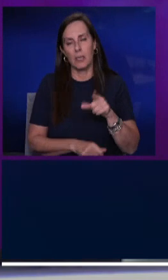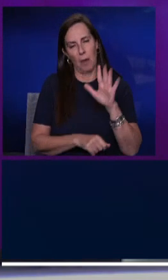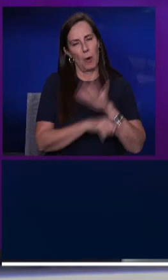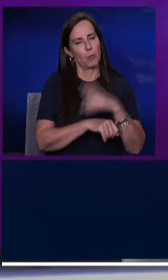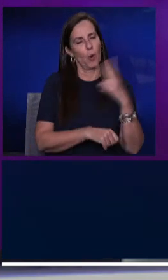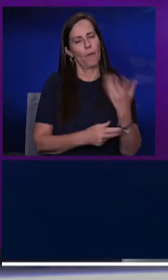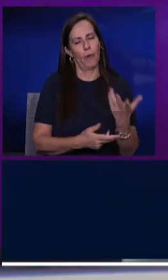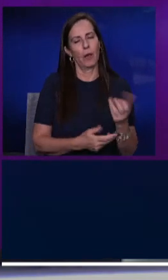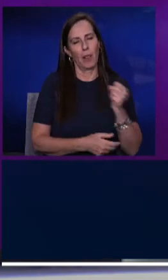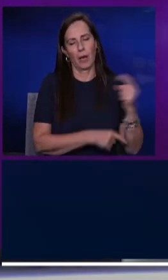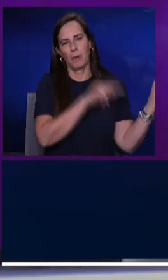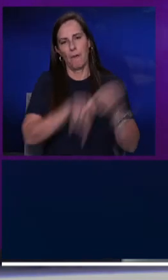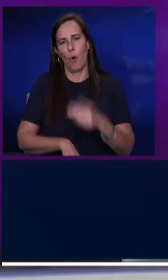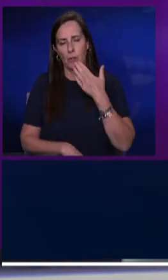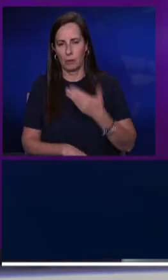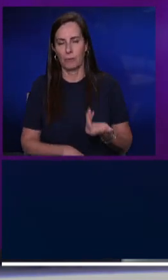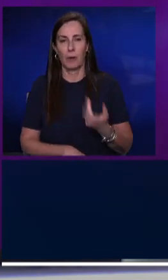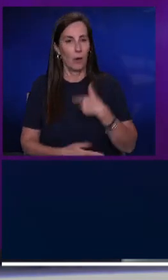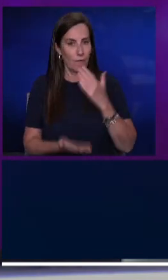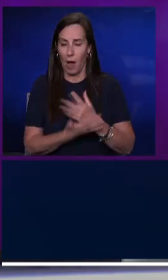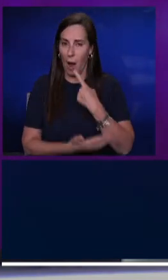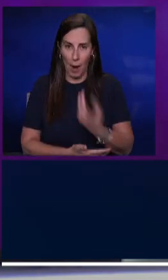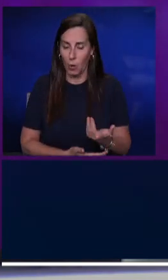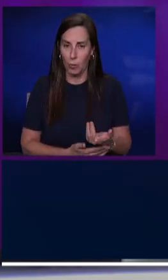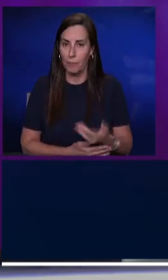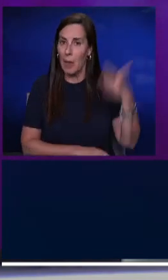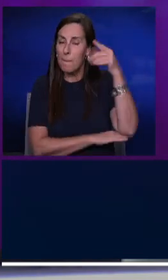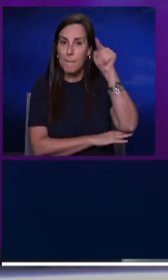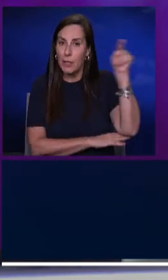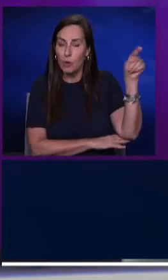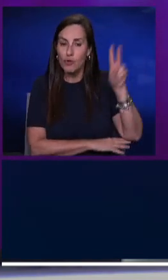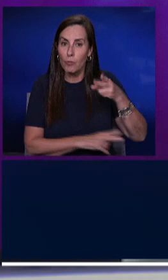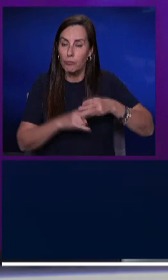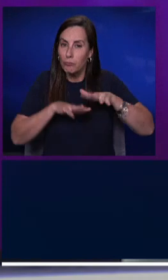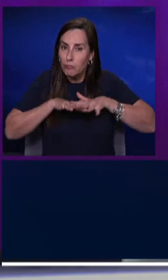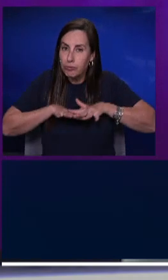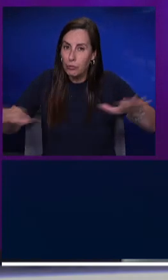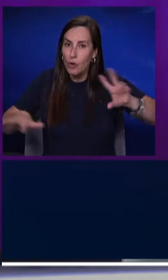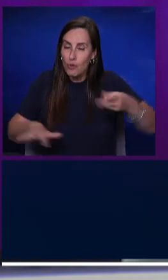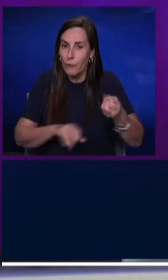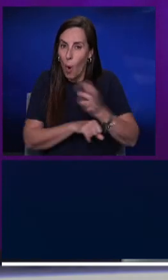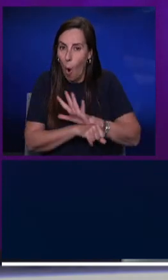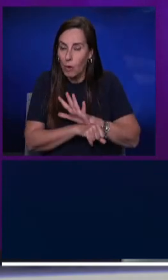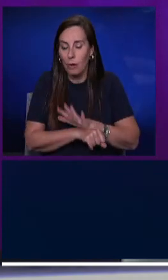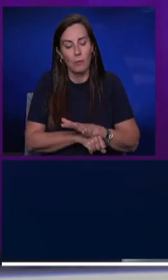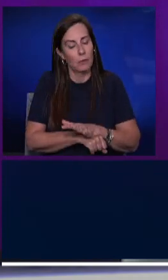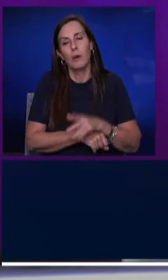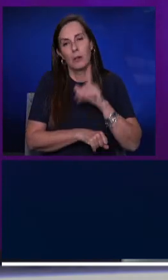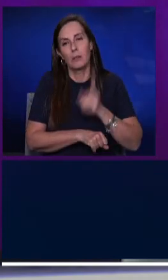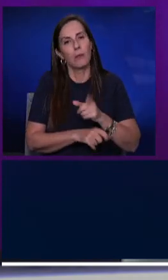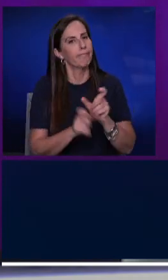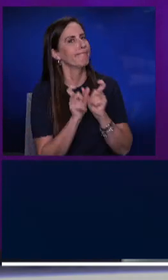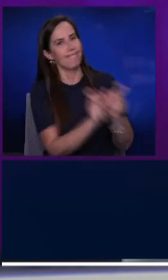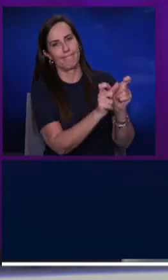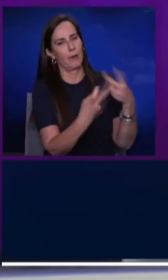כי אנחנו אמרנו ואנחנו אומרים, מדינות שבהן תהיה תחלואה גבוהה, בסופו של דבר נצטרך להוציא אותם מהאפשרות של